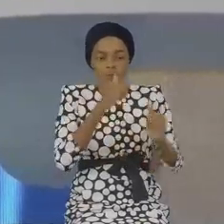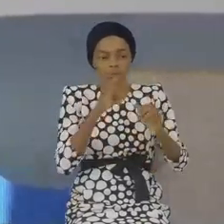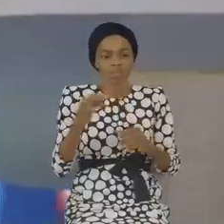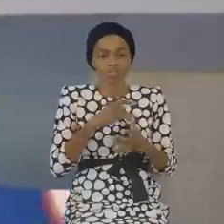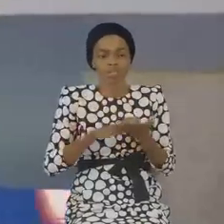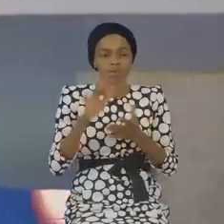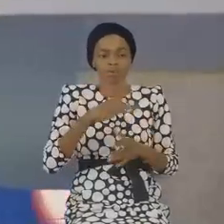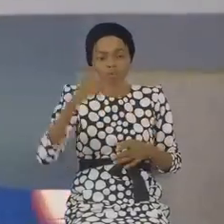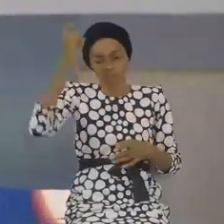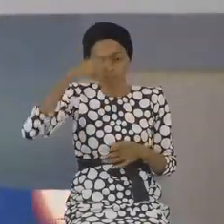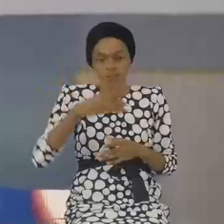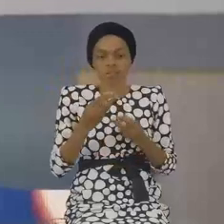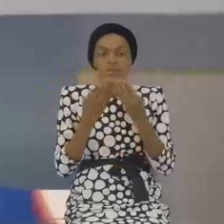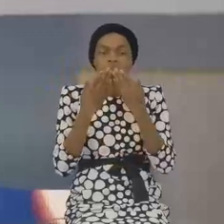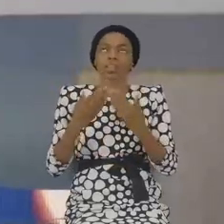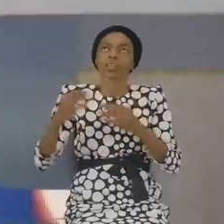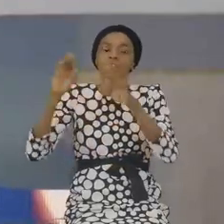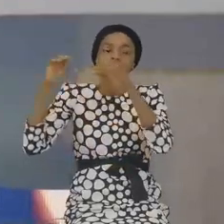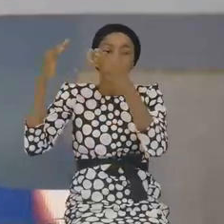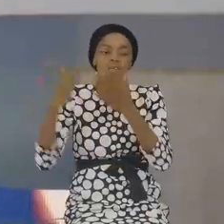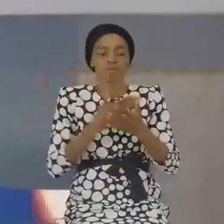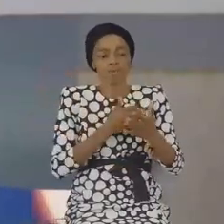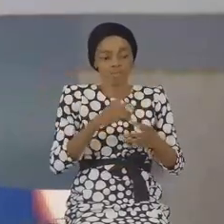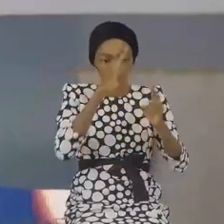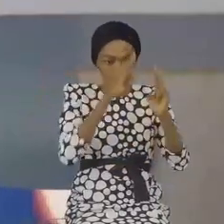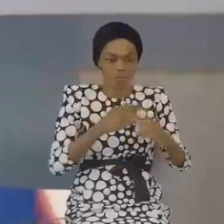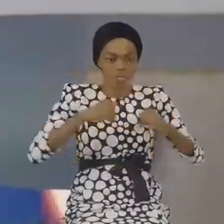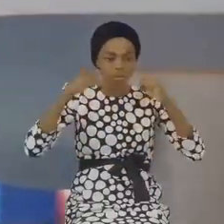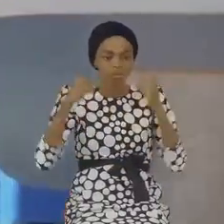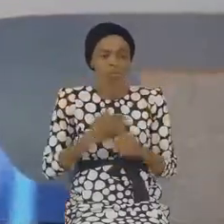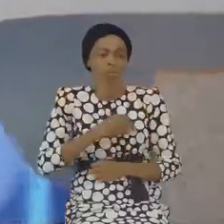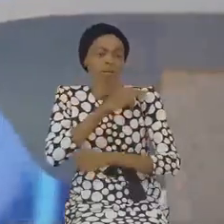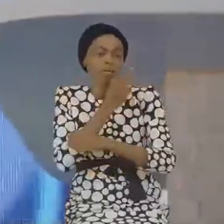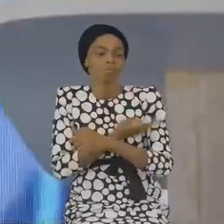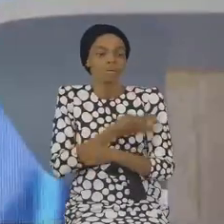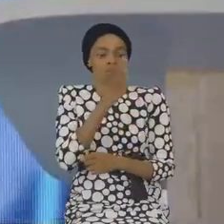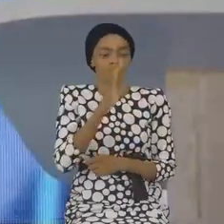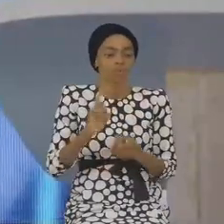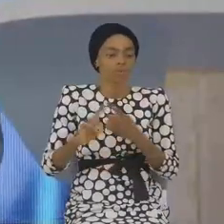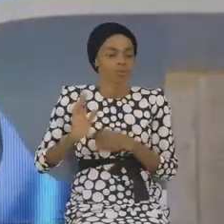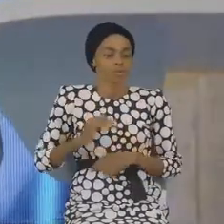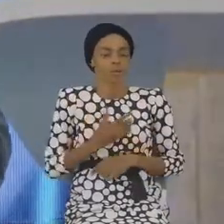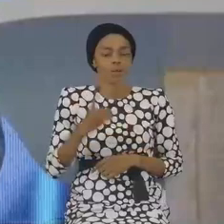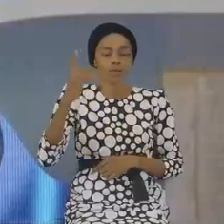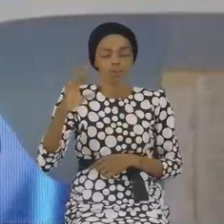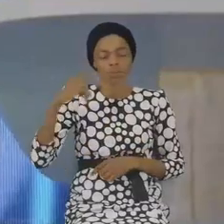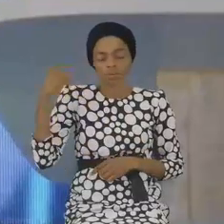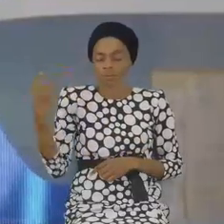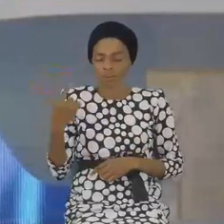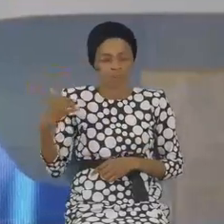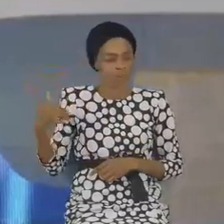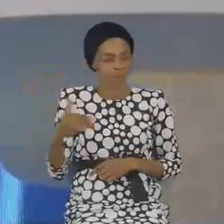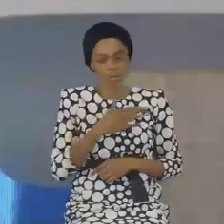puissance et la force, soit à notre Dieu au siècle des siècles. »